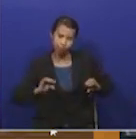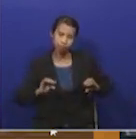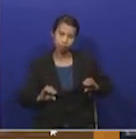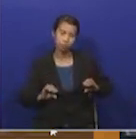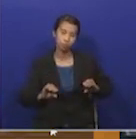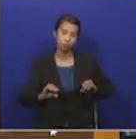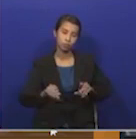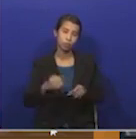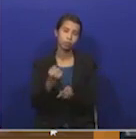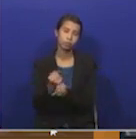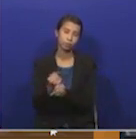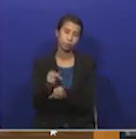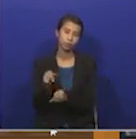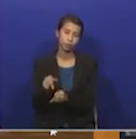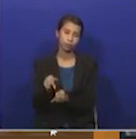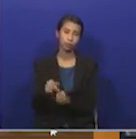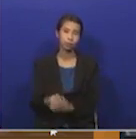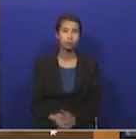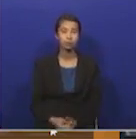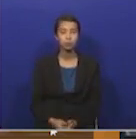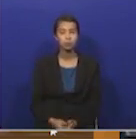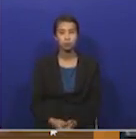อนเป็นลำดับต้นๆ